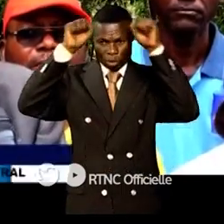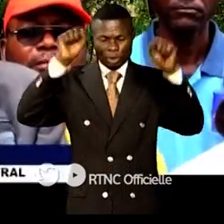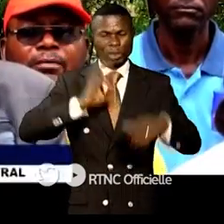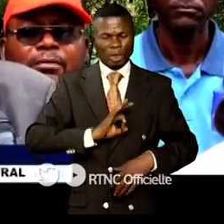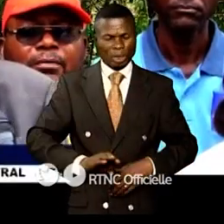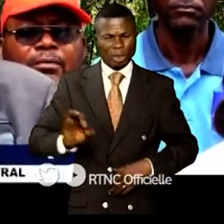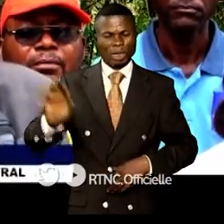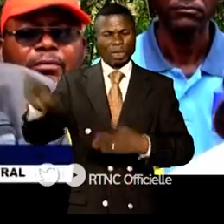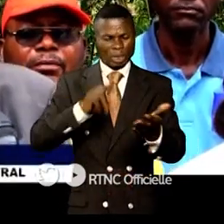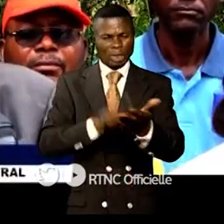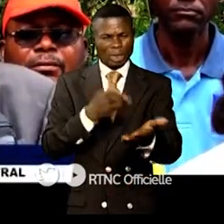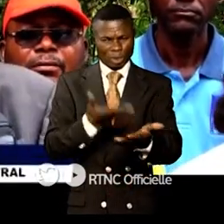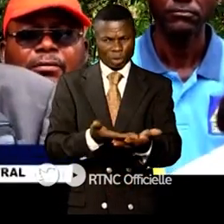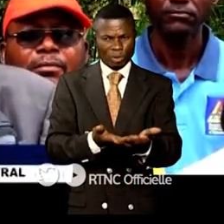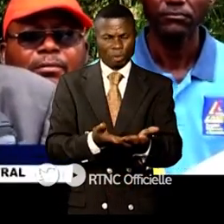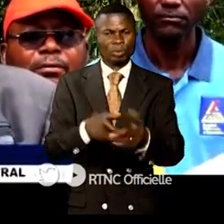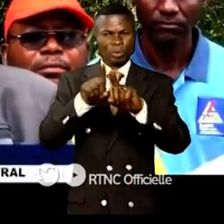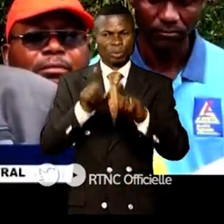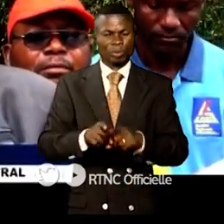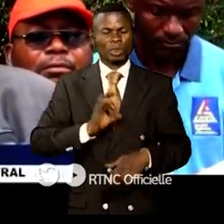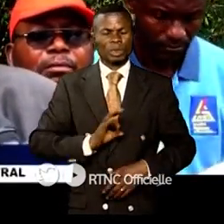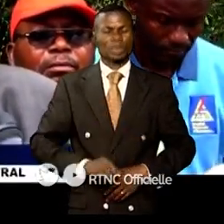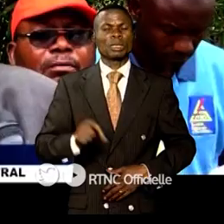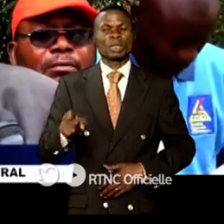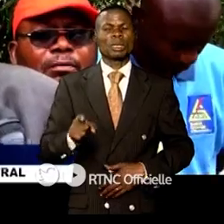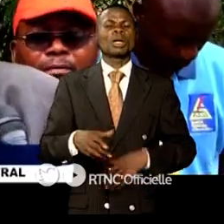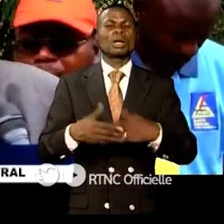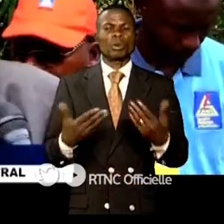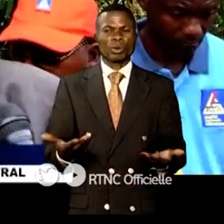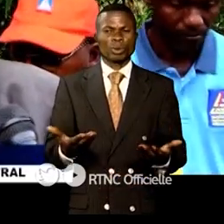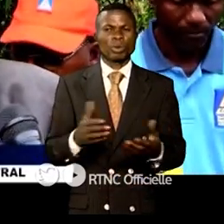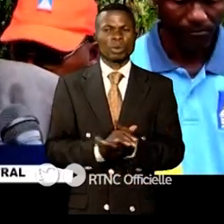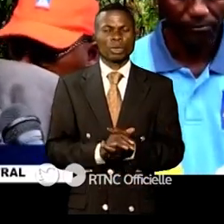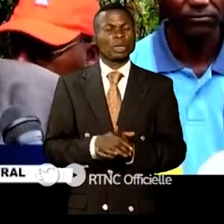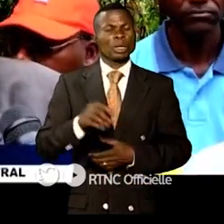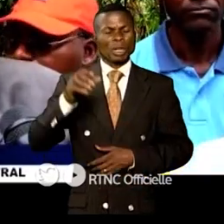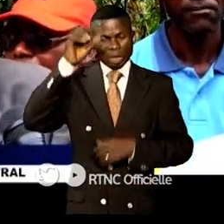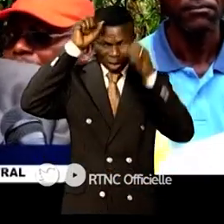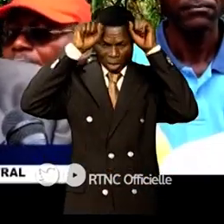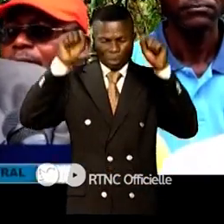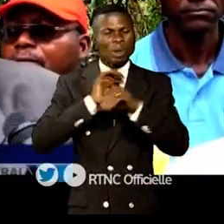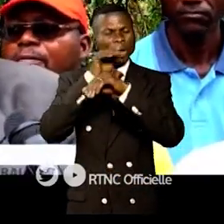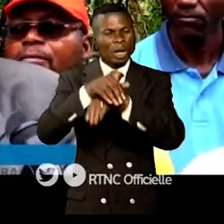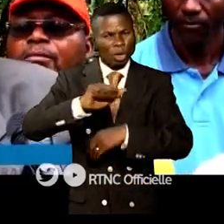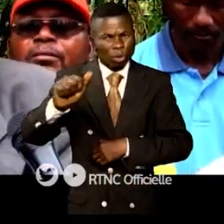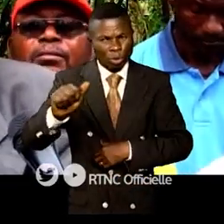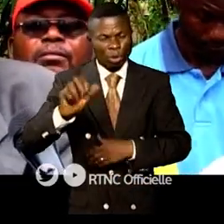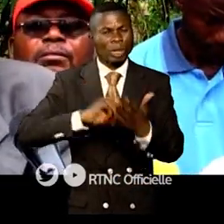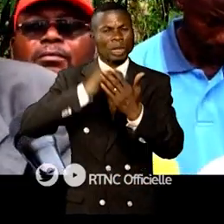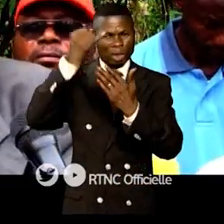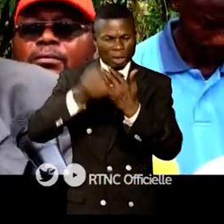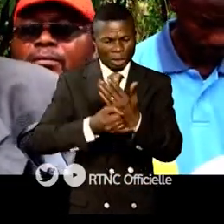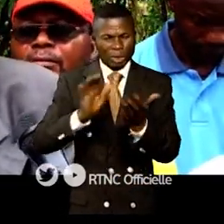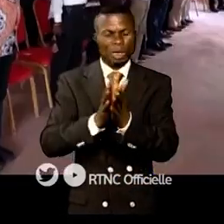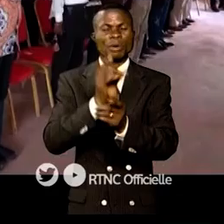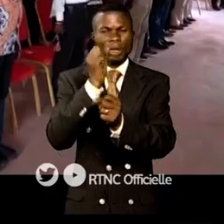Monsieur le Président de la République, et Félix-Antoine Tshisekedi Tshilombo, qui s'est engagé pour que ces projets